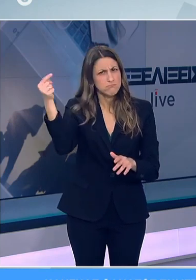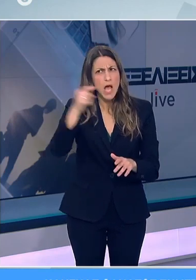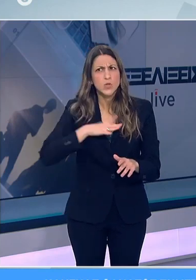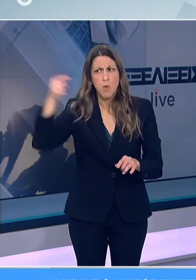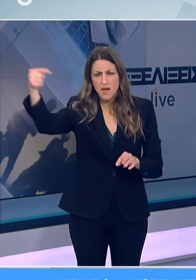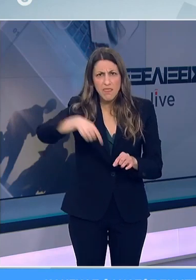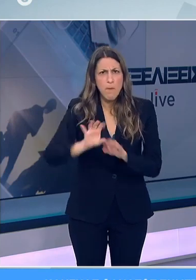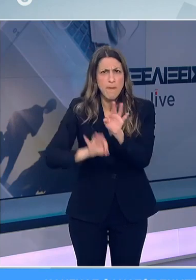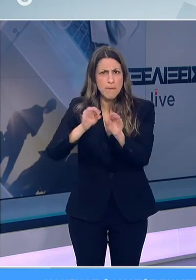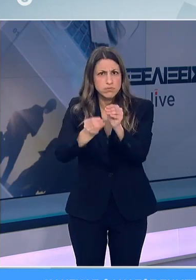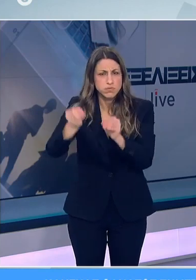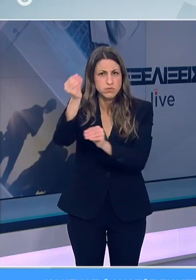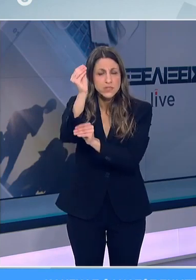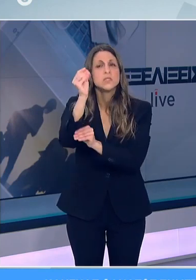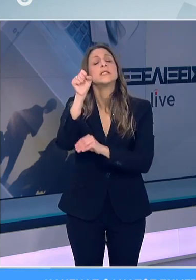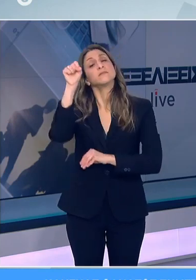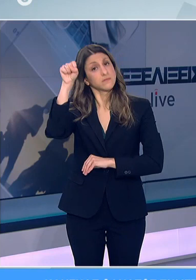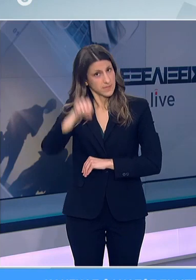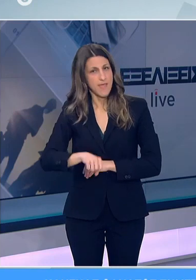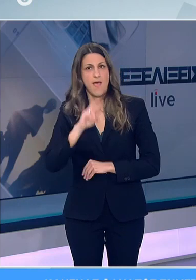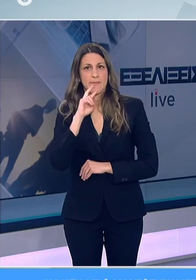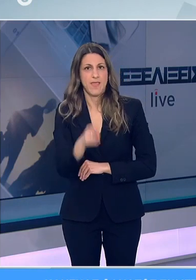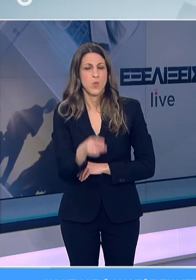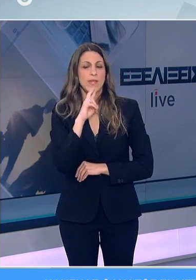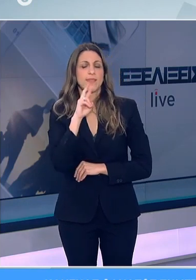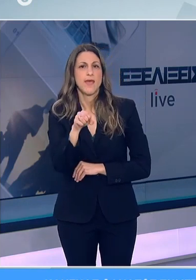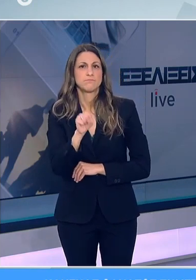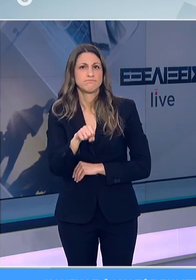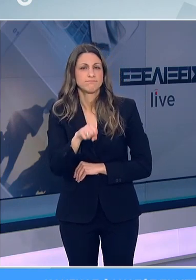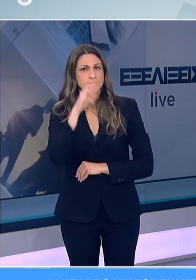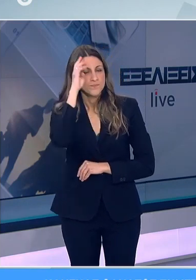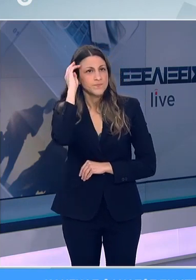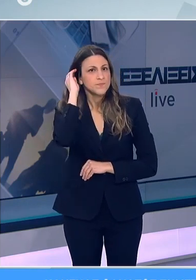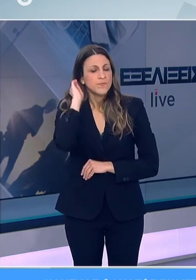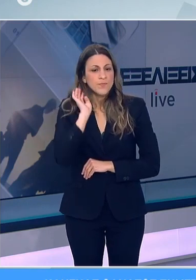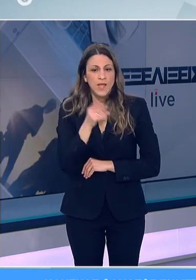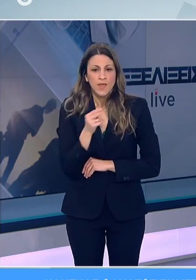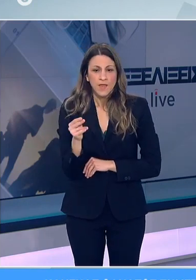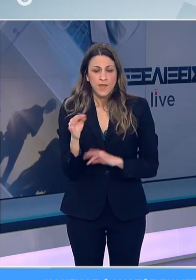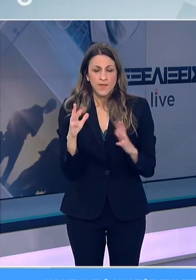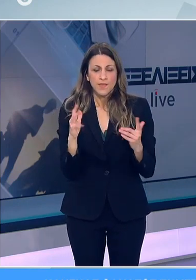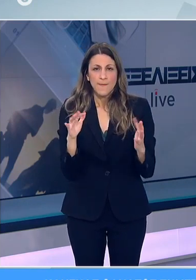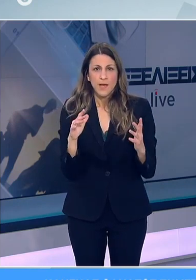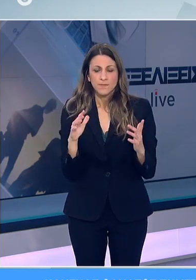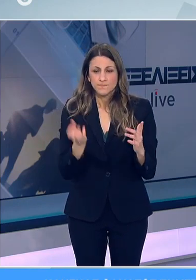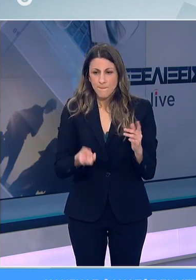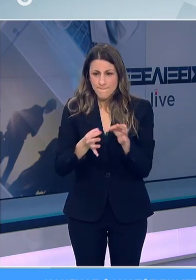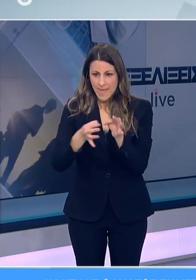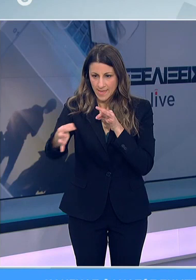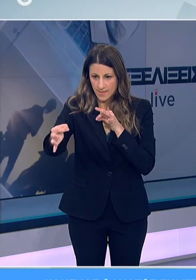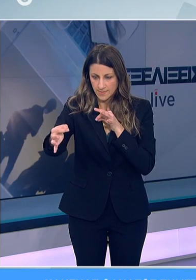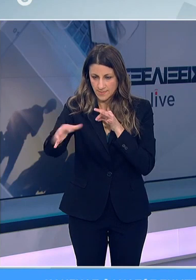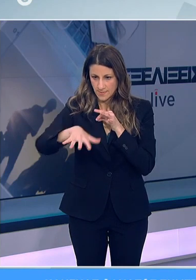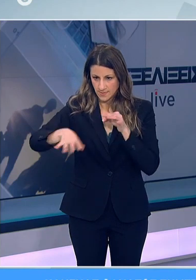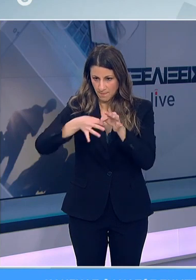Ναι, η απάντηση είναι ναι, ότι μπορεί να επηρεάσει την εφαρμογή ή τα καινούργια μέτρα σε κάποιες